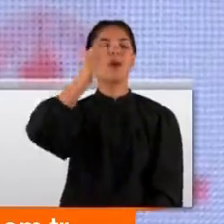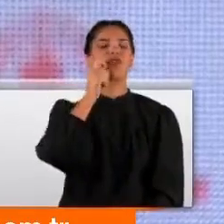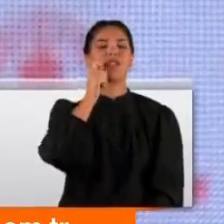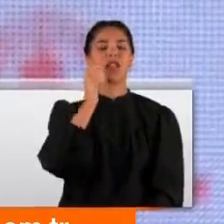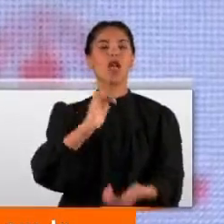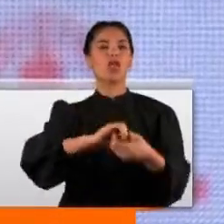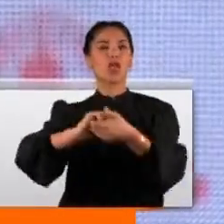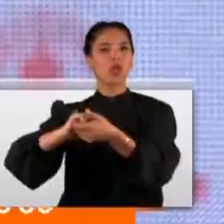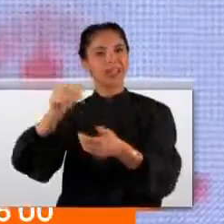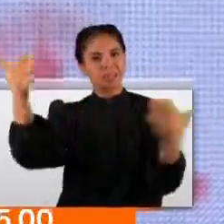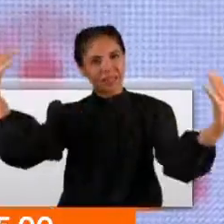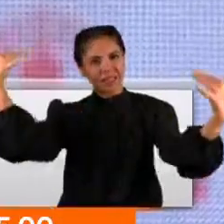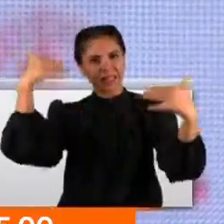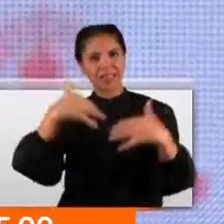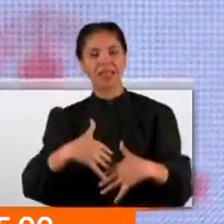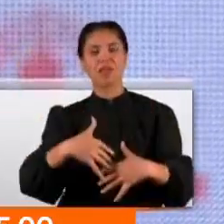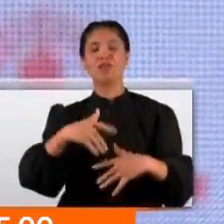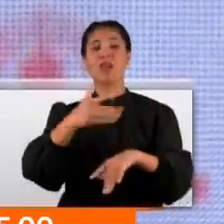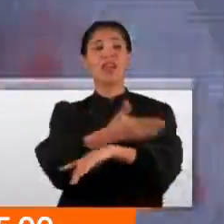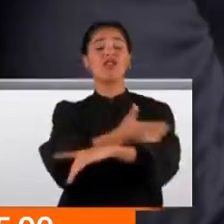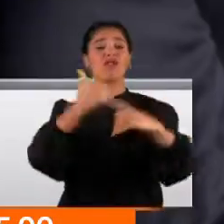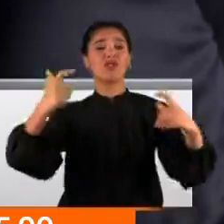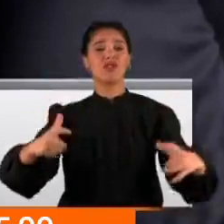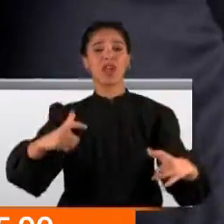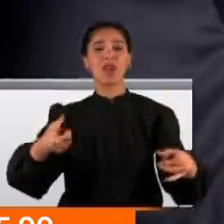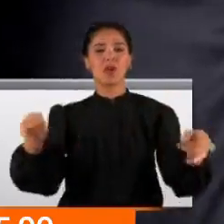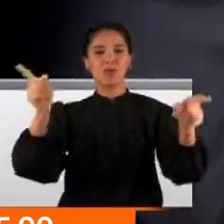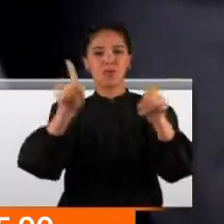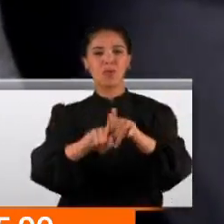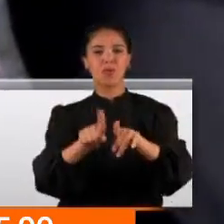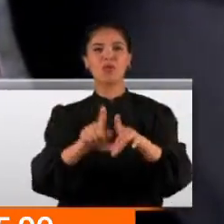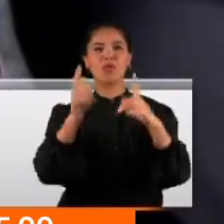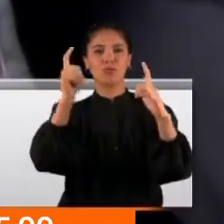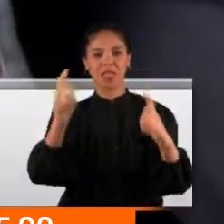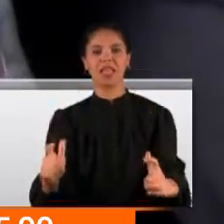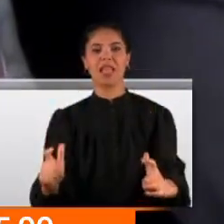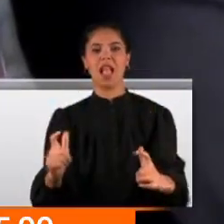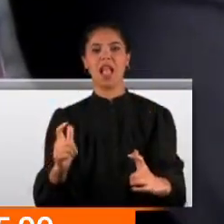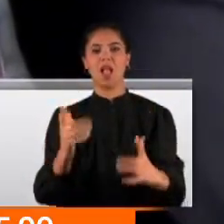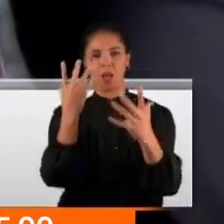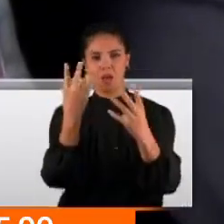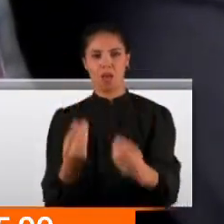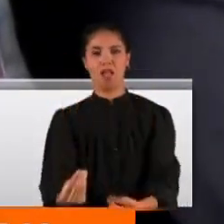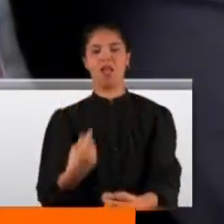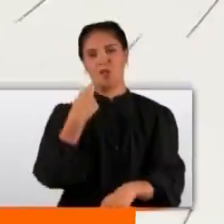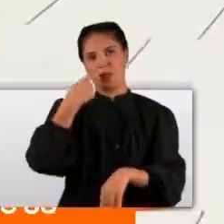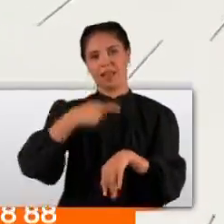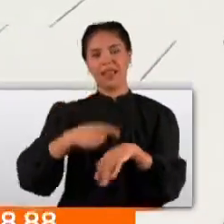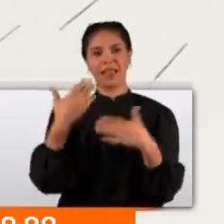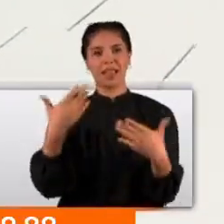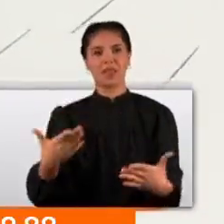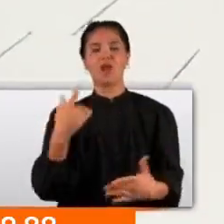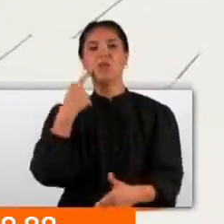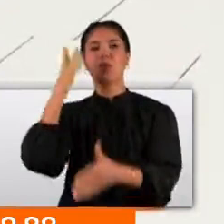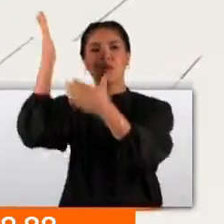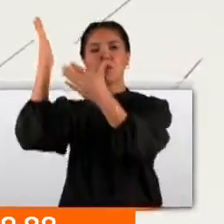vakit geçirecekleri şehrin başlıca buluşma ve kaynaşma adreslerinden biri olacağına inanıyoruz